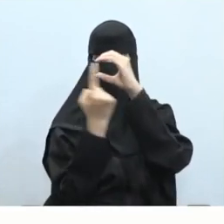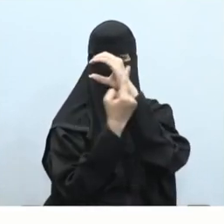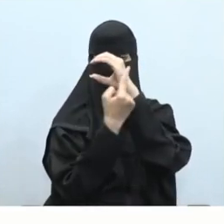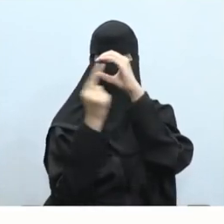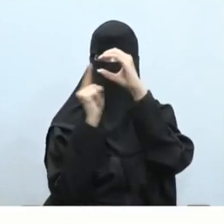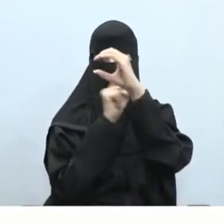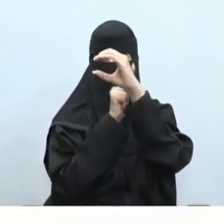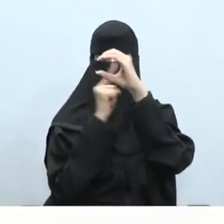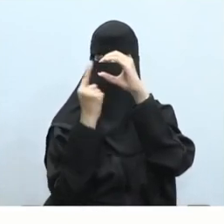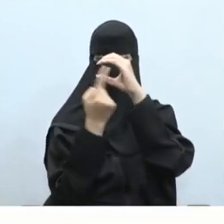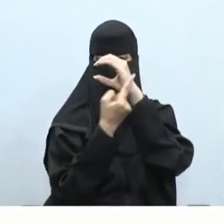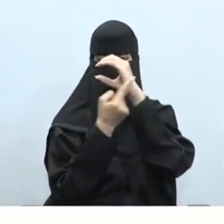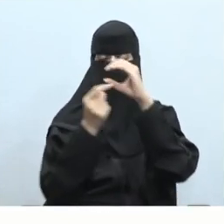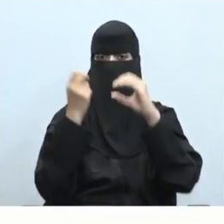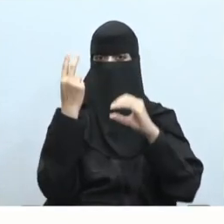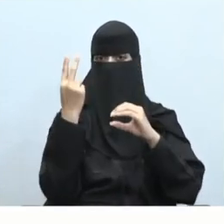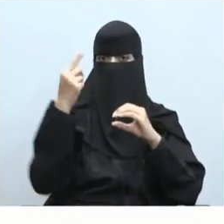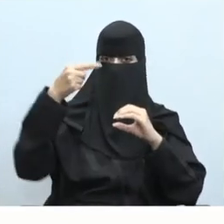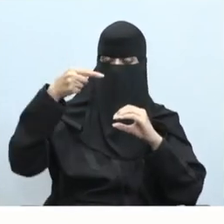ممتازين 12,000